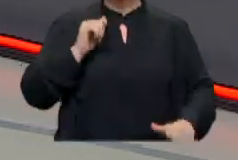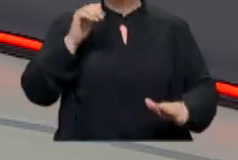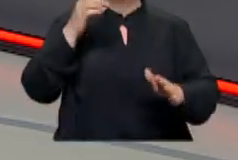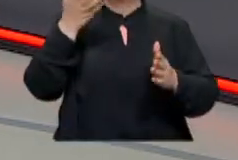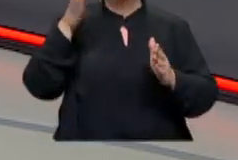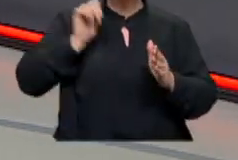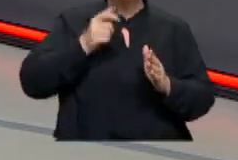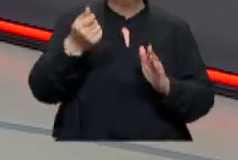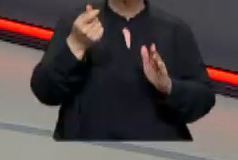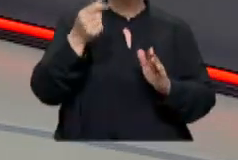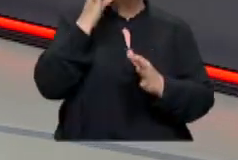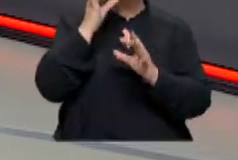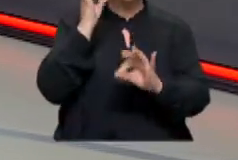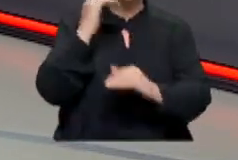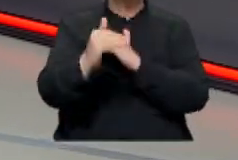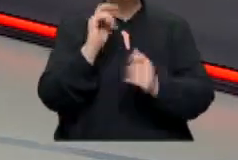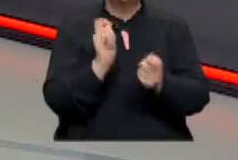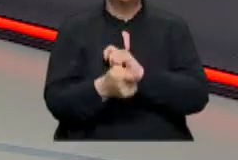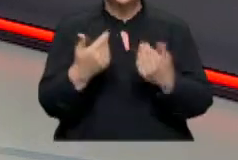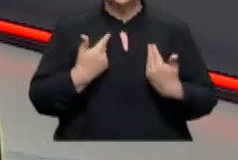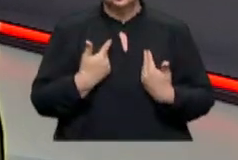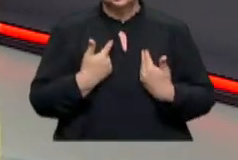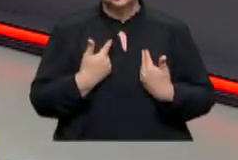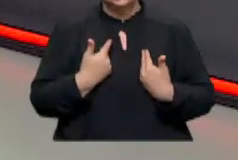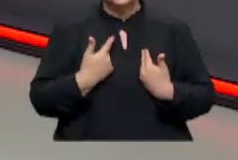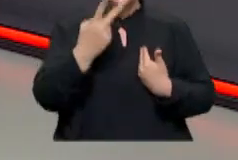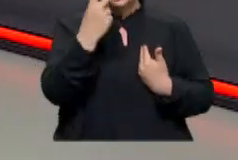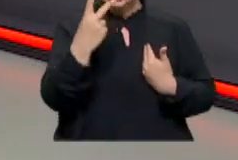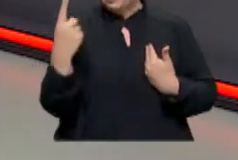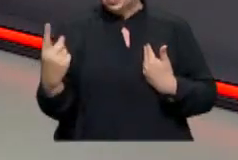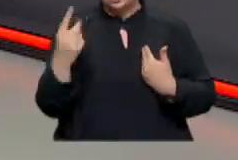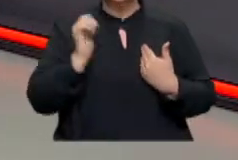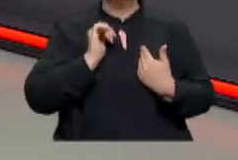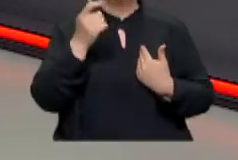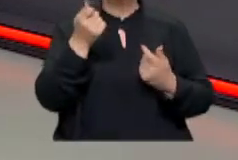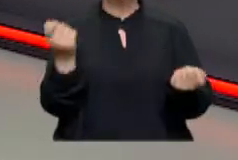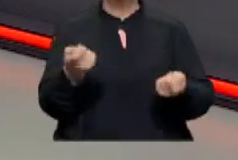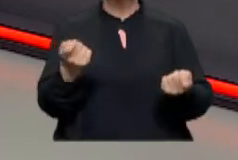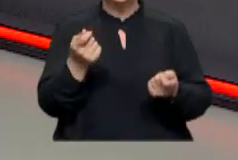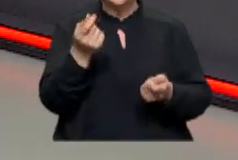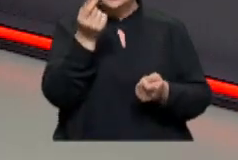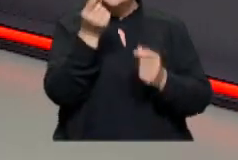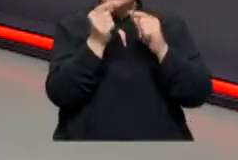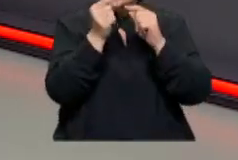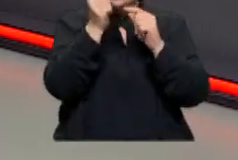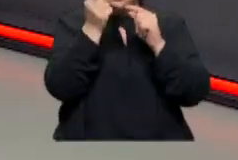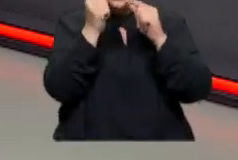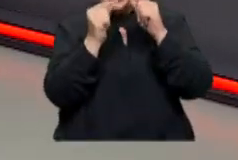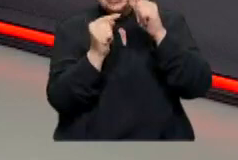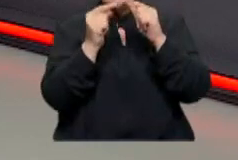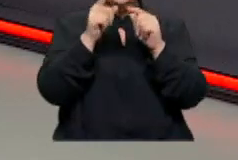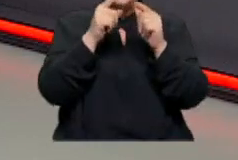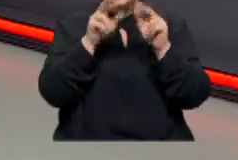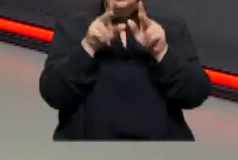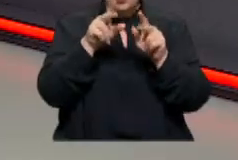millete dönüşmüş durumdayız. Neredeyse dönüştürüldük. İki kişiden biri asgari ücretle çalışıyor. Azıcık üstü, azıcık civarı